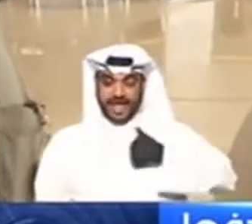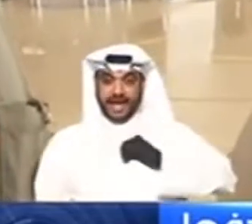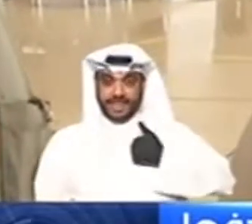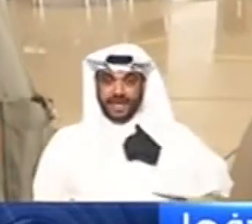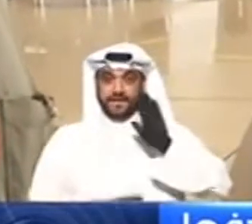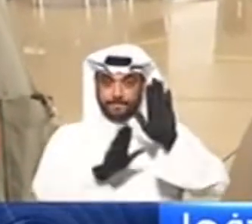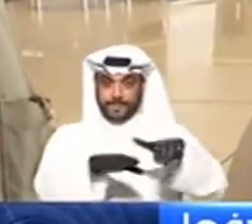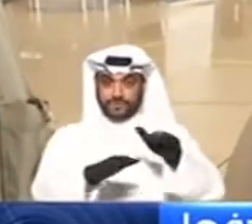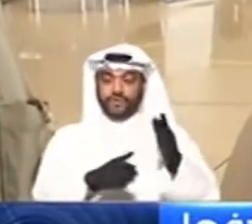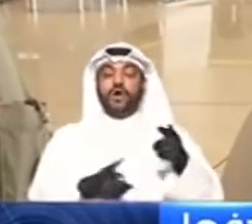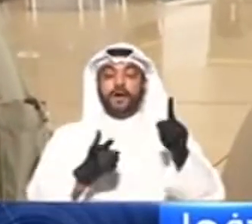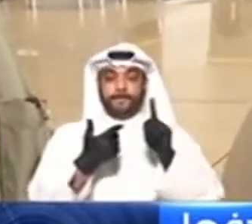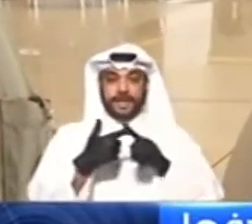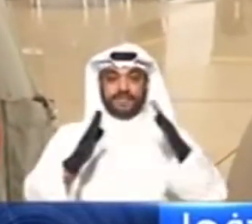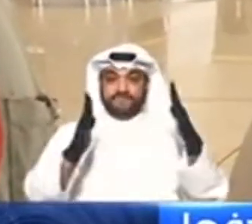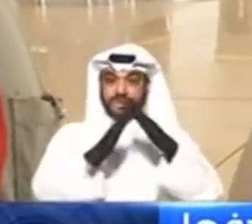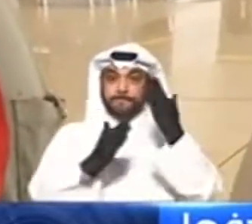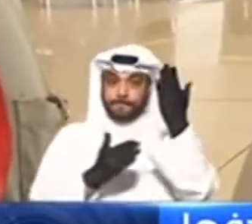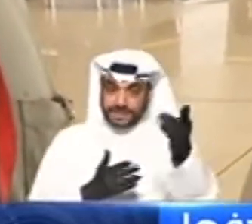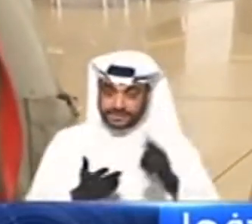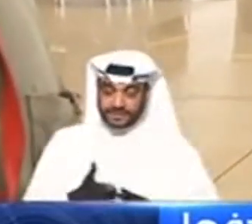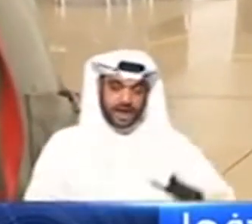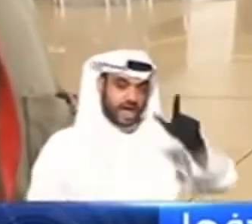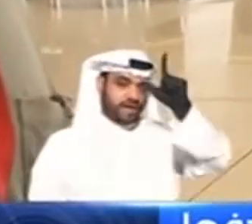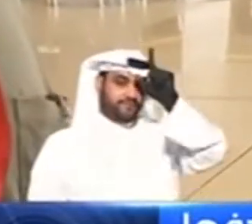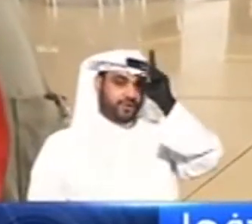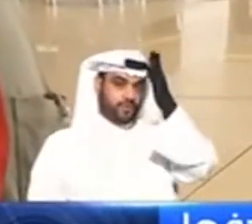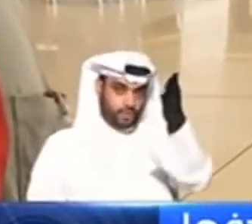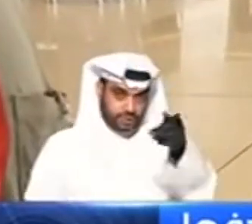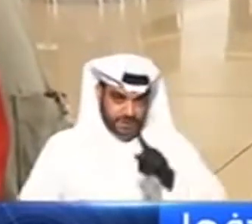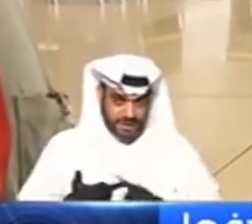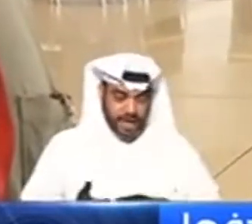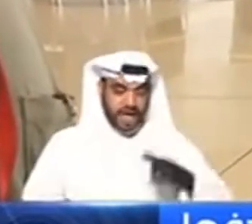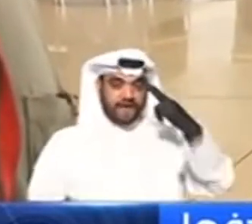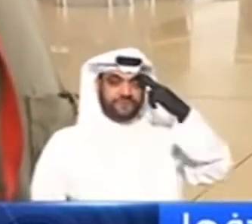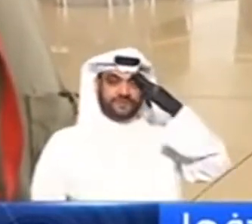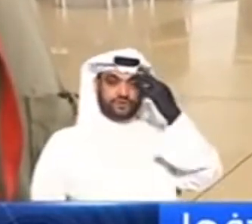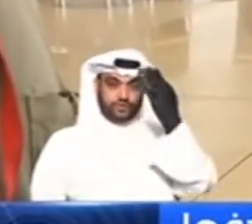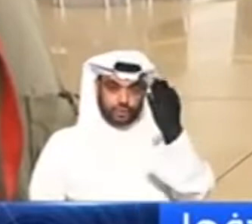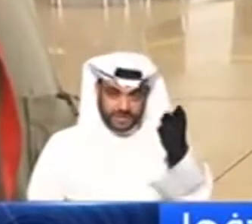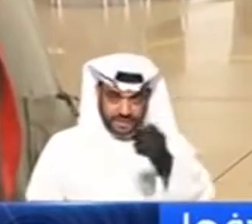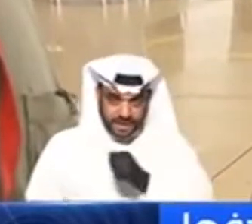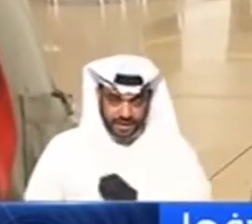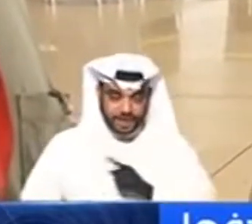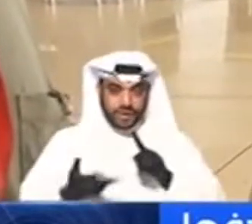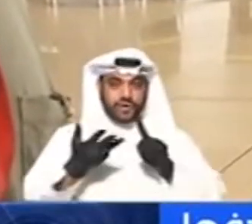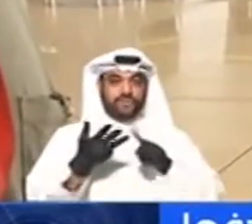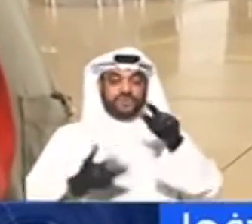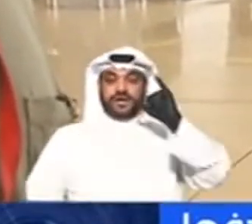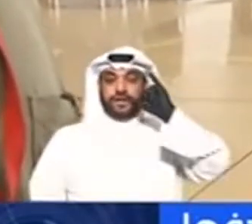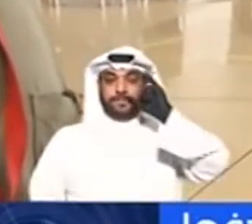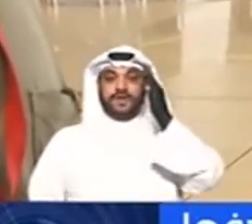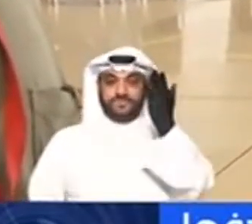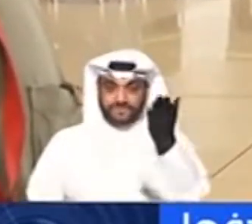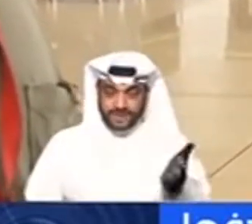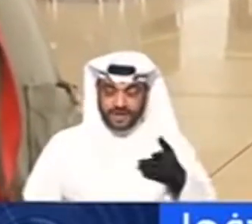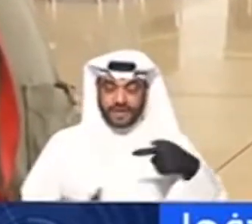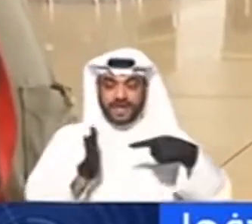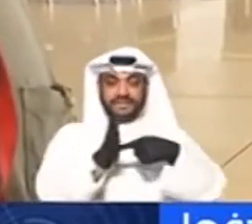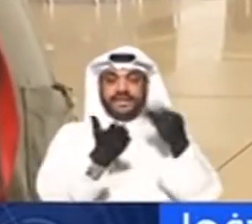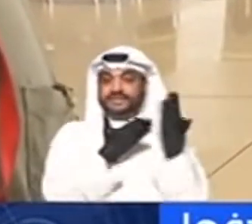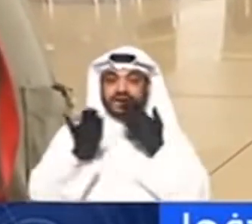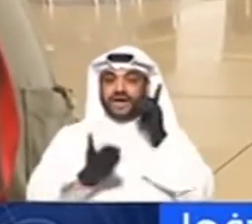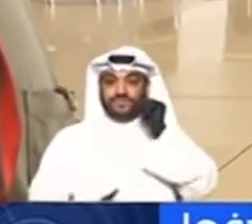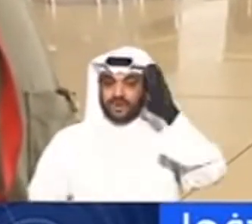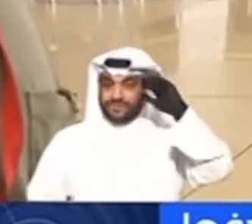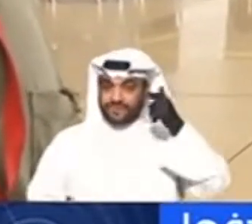طلبة في مصر، طلبة في الأردن، طلبة في السعودية، طلبة في المملكة المتحدة، طلبة في الولايات